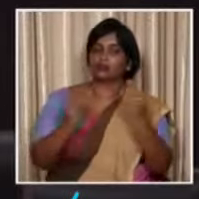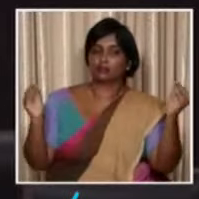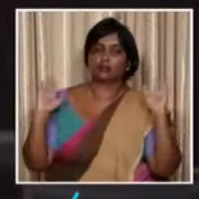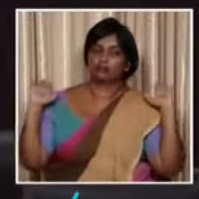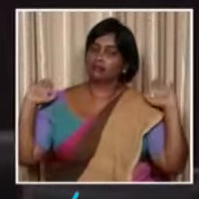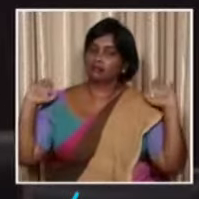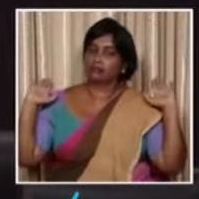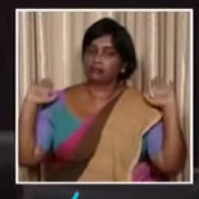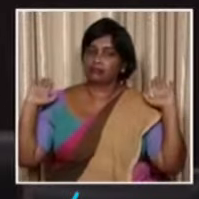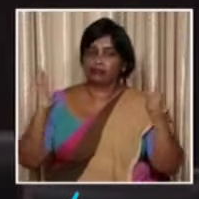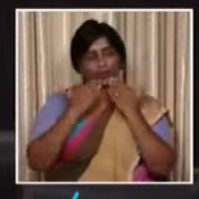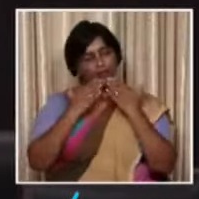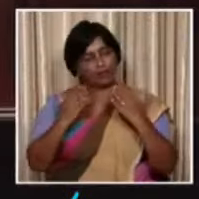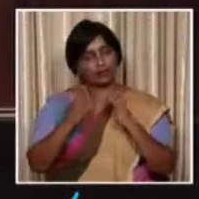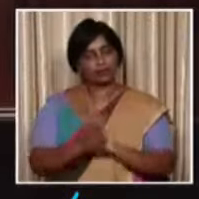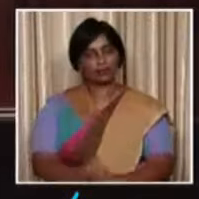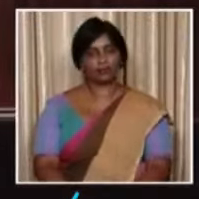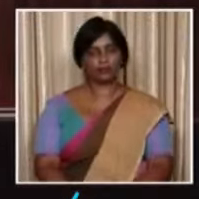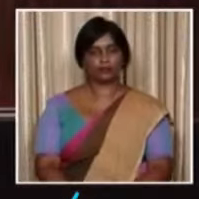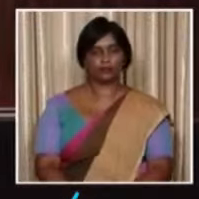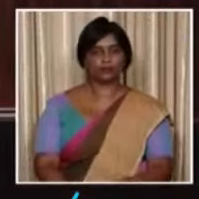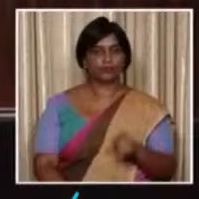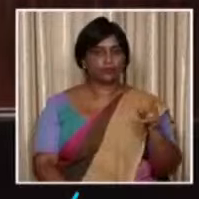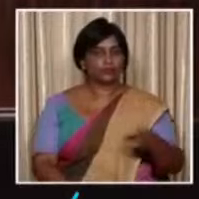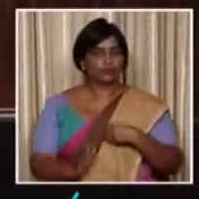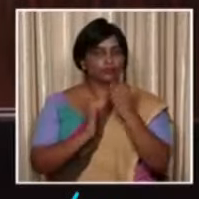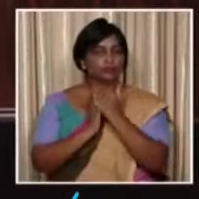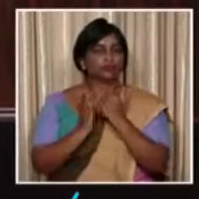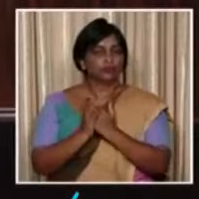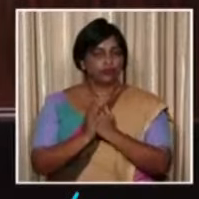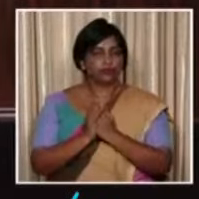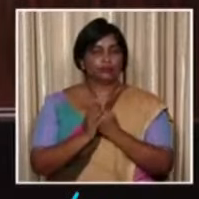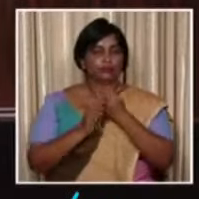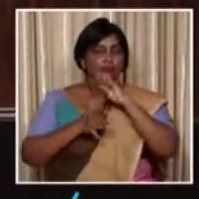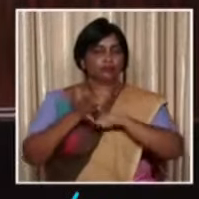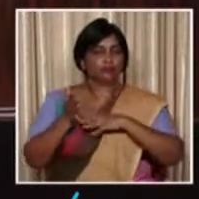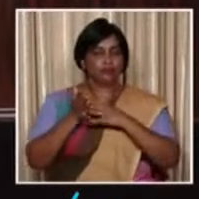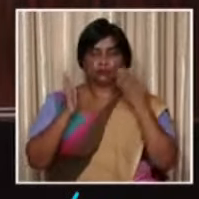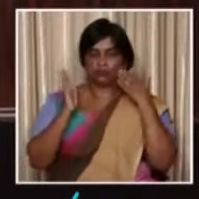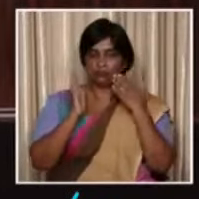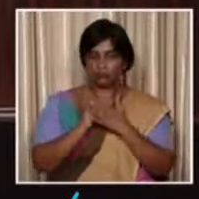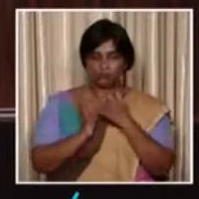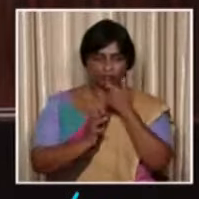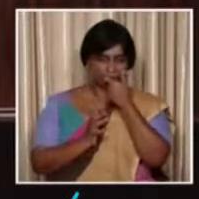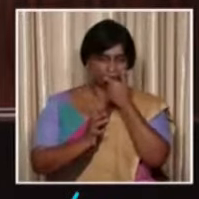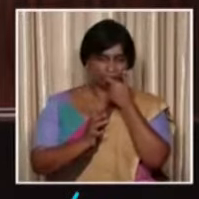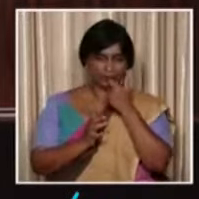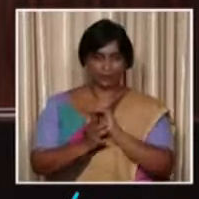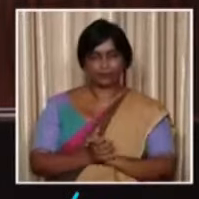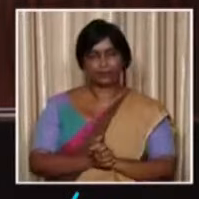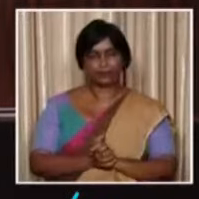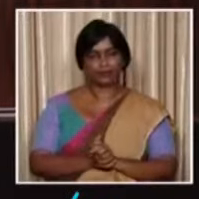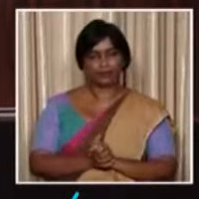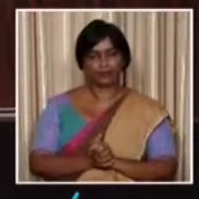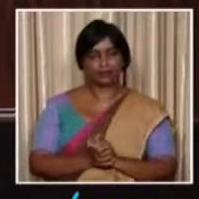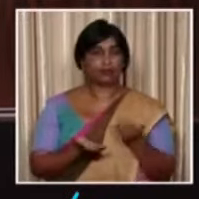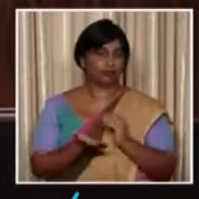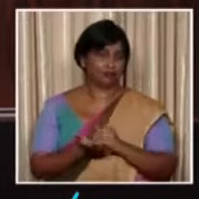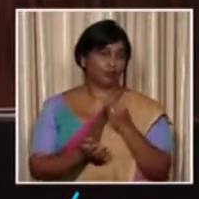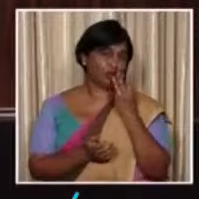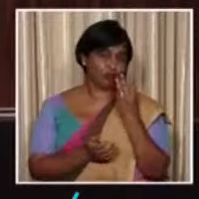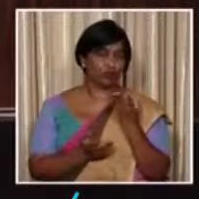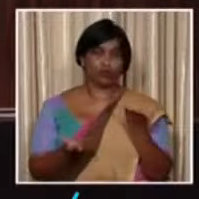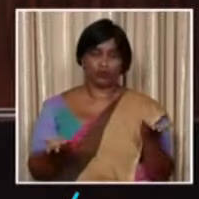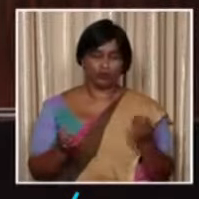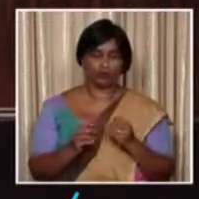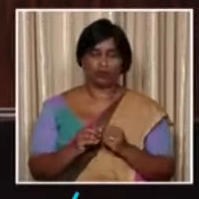කරු කතානායකතුමා බොහොම ස්තුතියි අද දින න්‍යාපත්‍රයේ විෂයාංක 1 විසර්ජන 50 කෙටුම් පත ඔබතුමා දැන් තුම් දෙපාරක් කතා